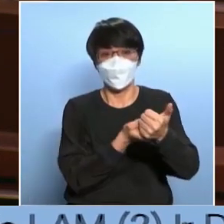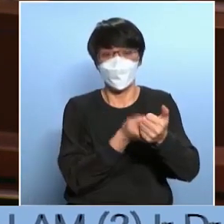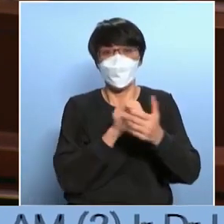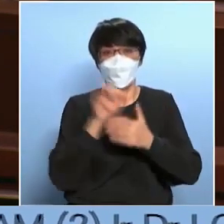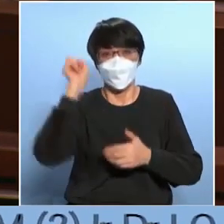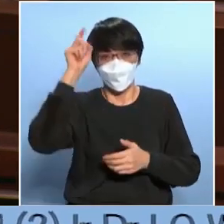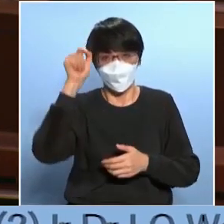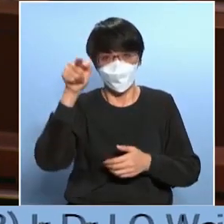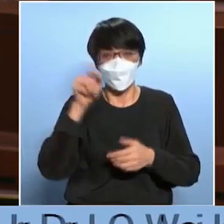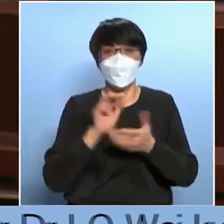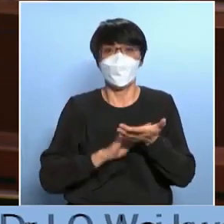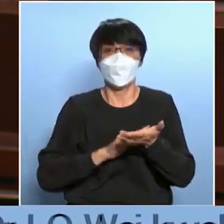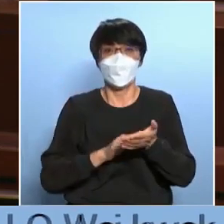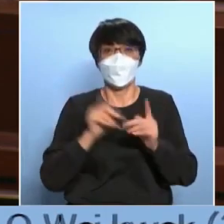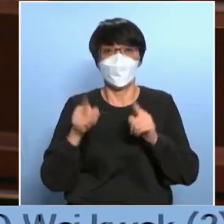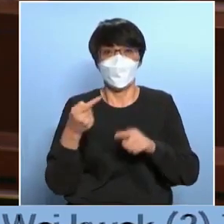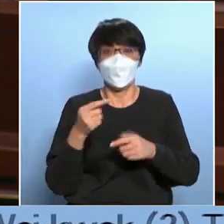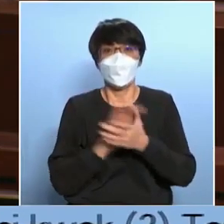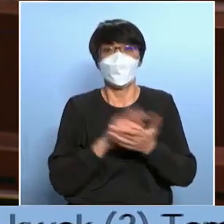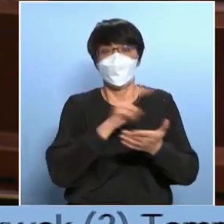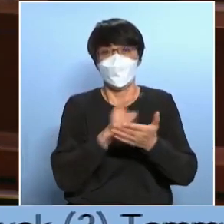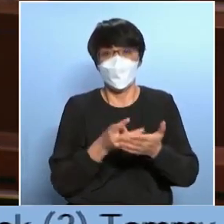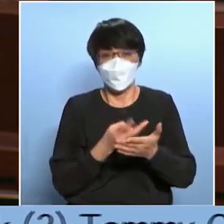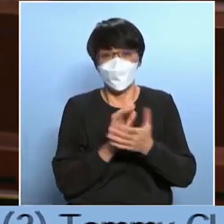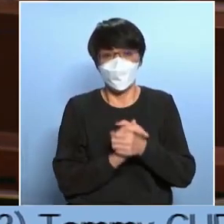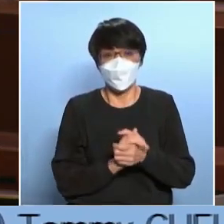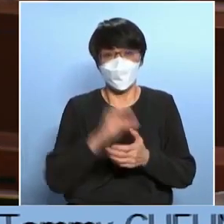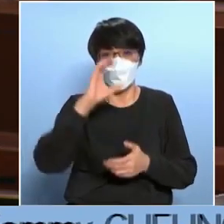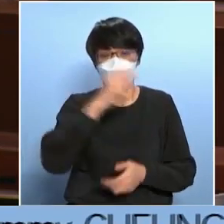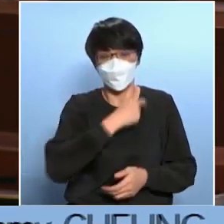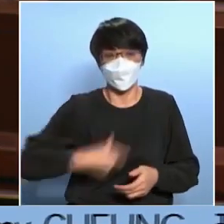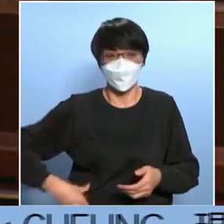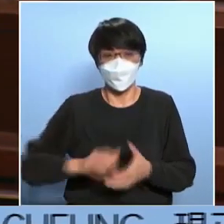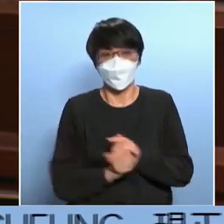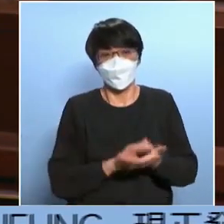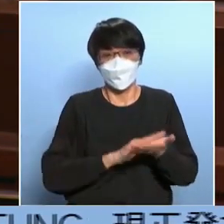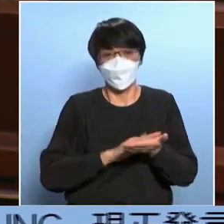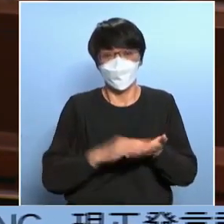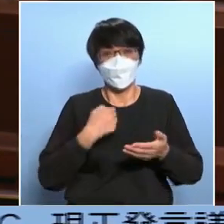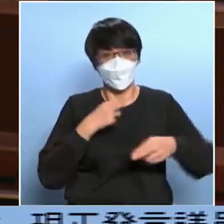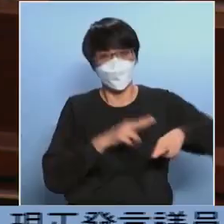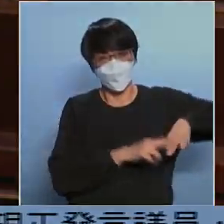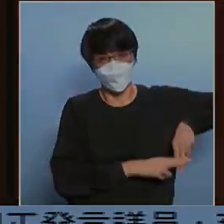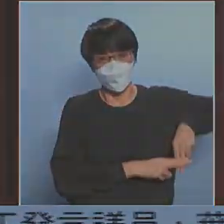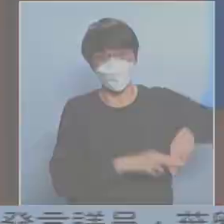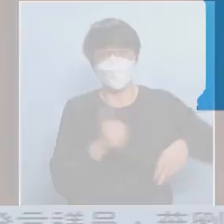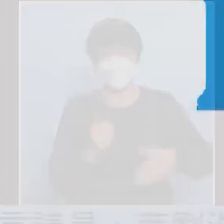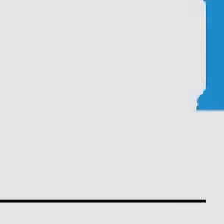原議案同埋幾位議員嘅修正案，但對陳榮恩議員嘅議案咧，我係有啲保留的。